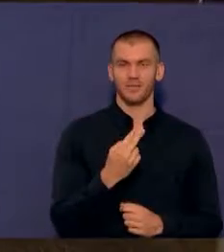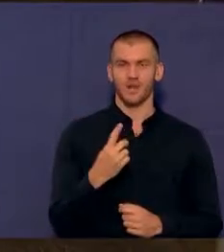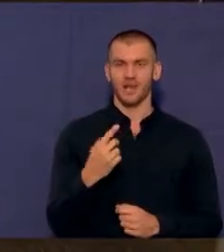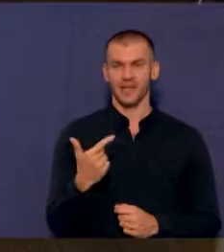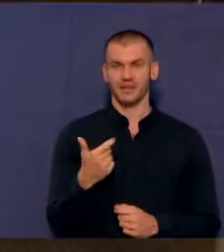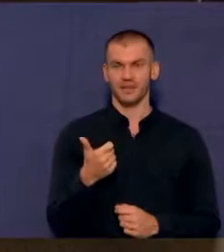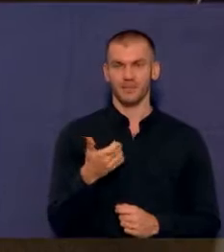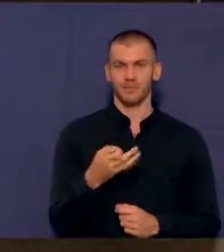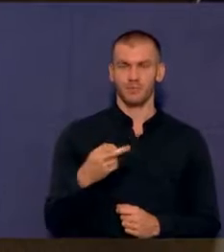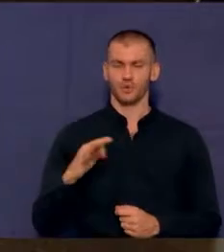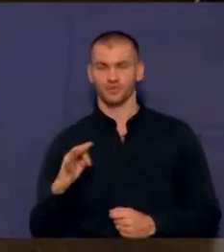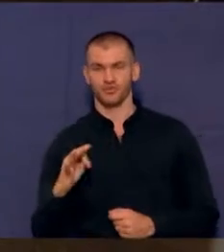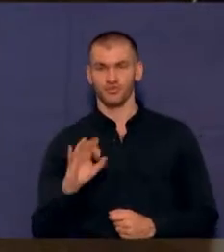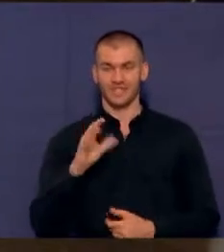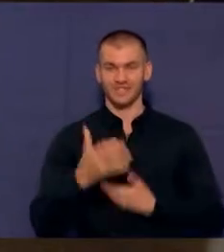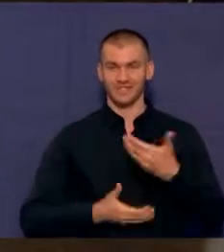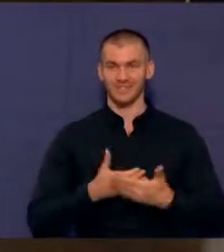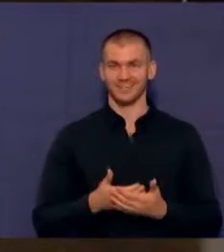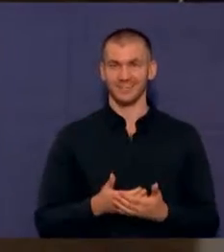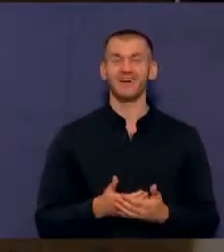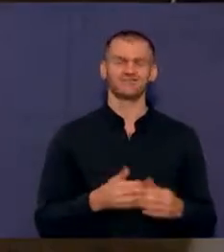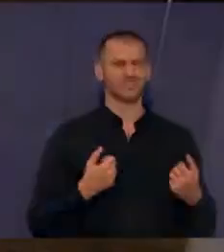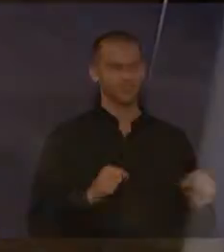kör. Mm. Det här är Dotter.